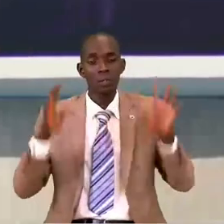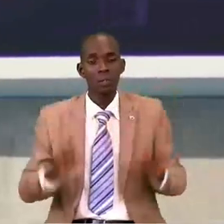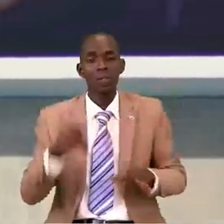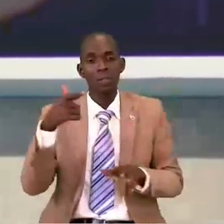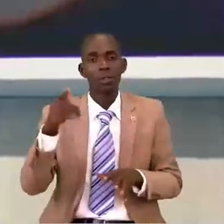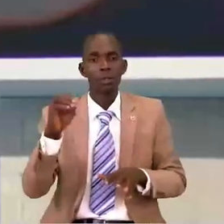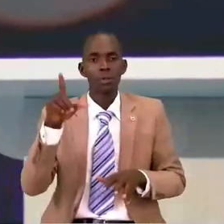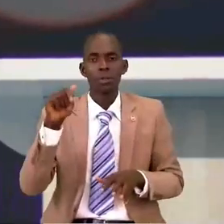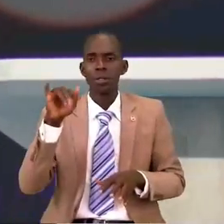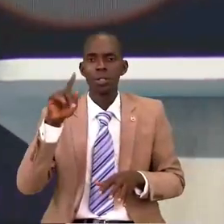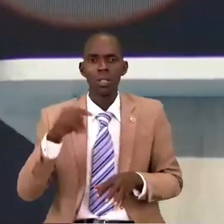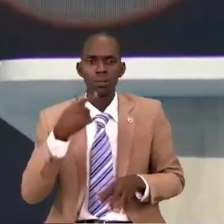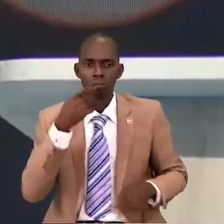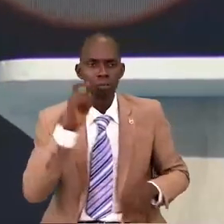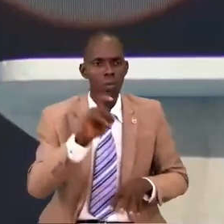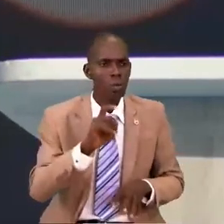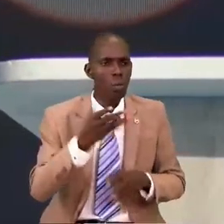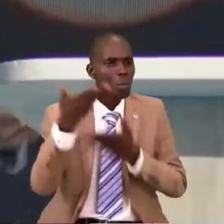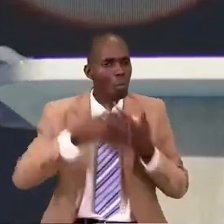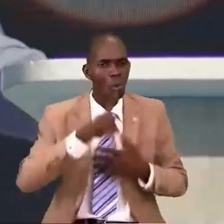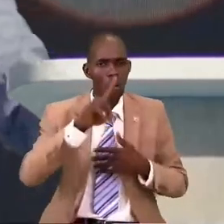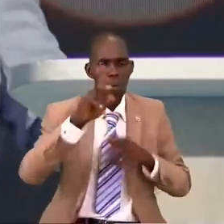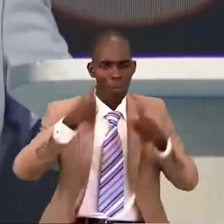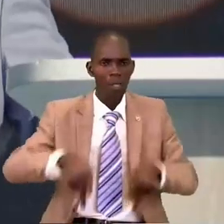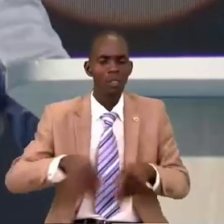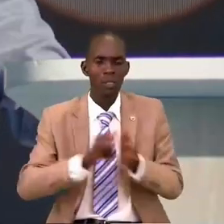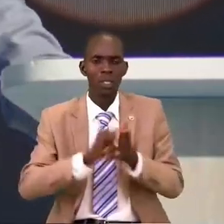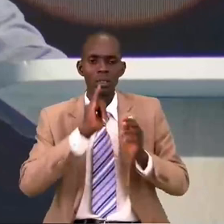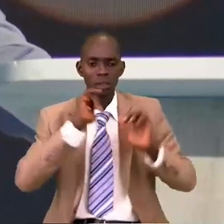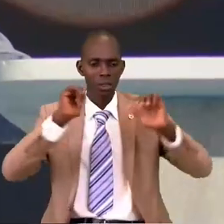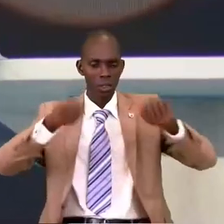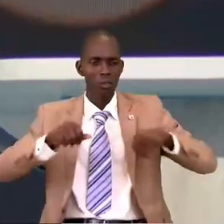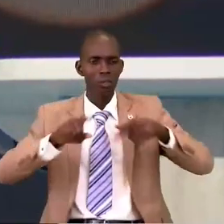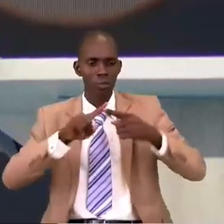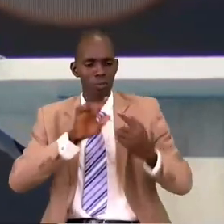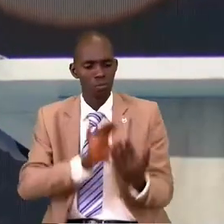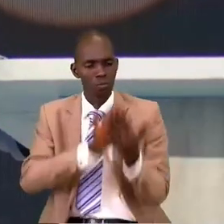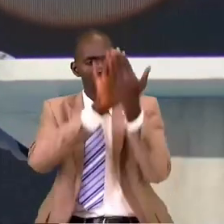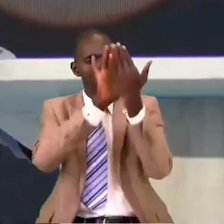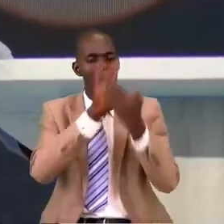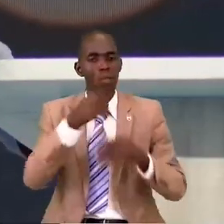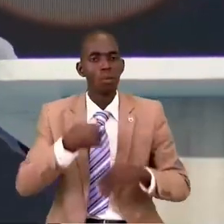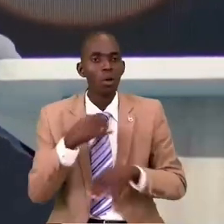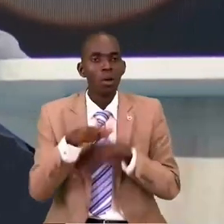battre et m'affronter », eux tous allaient se cacher. Parce que